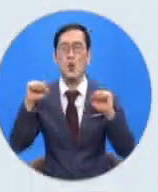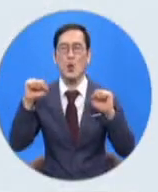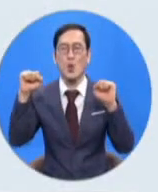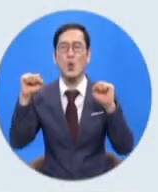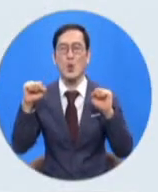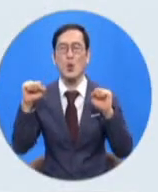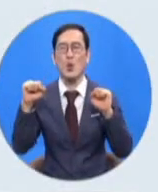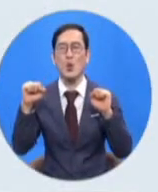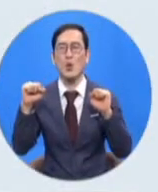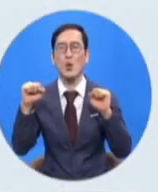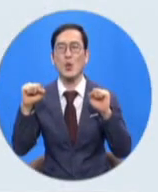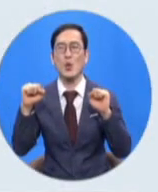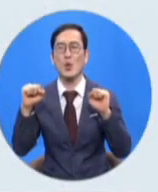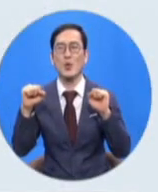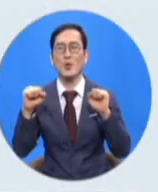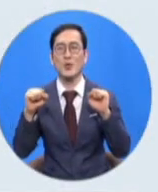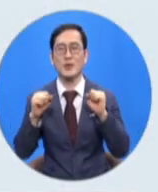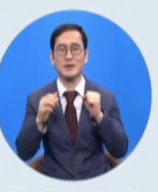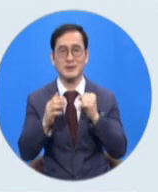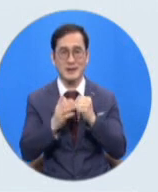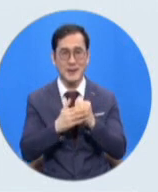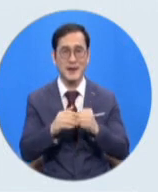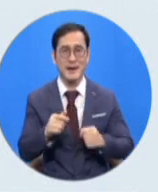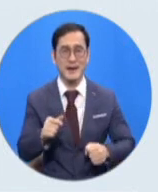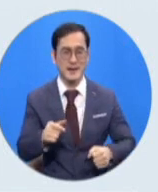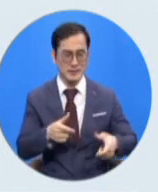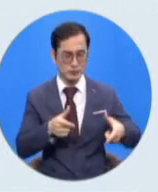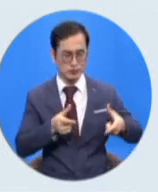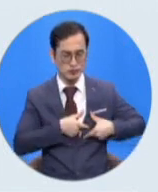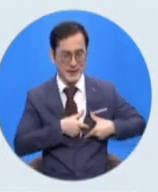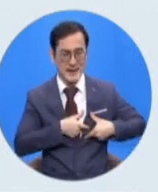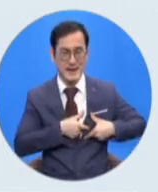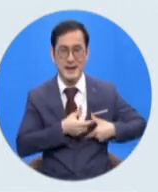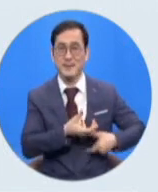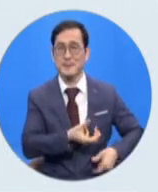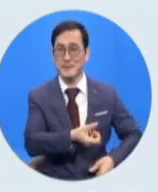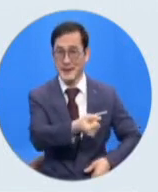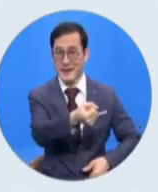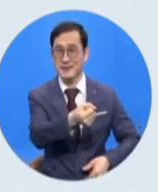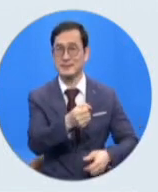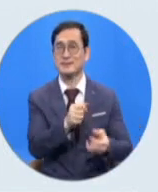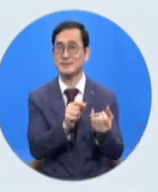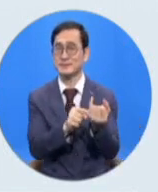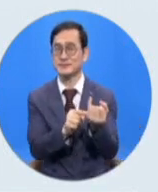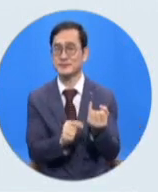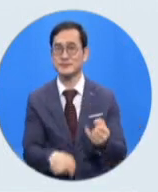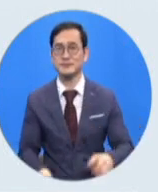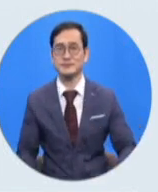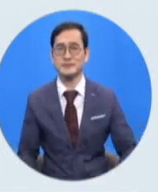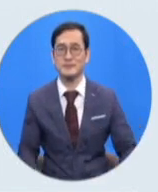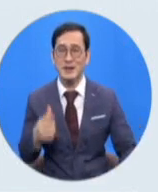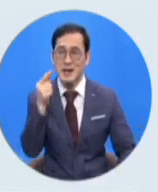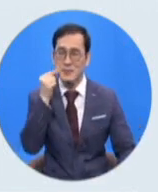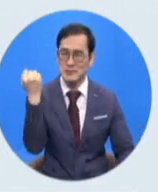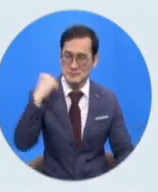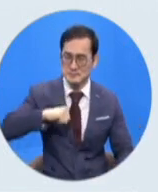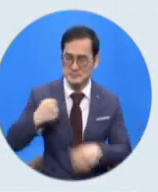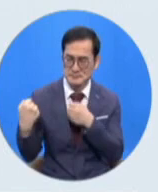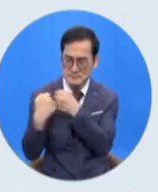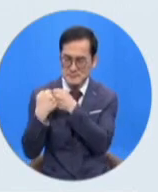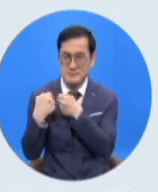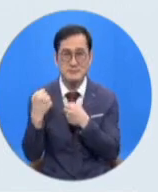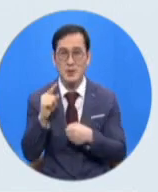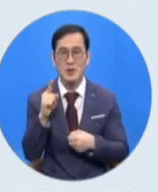인정 받아서 대한민국 건국훈장 애족장 까지 받으신 분 이예요 네 그렇다면 구체적으로 어떤 항일 활동을 했냐